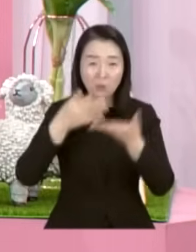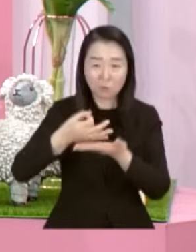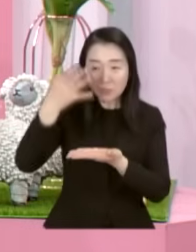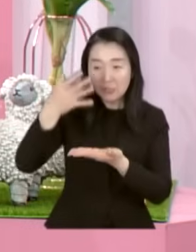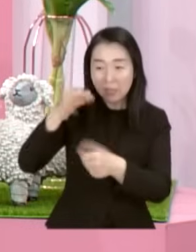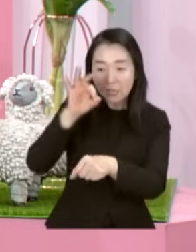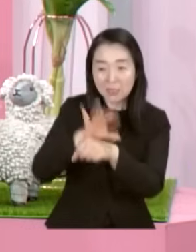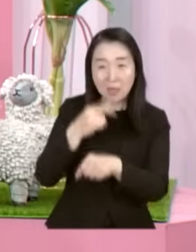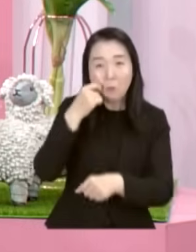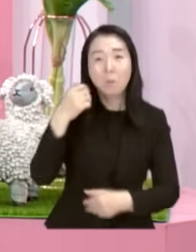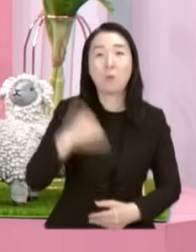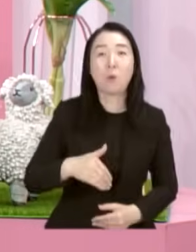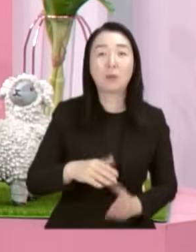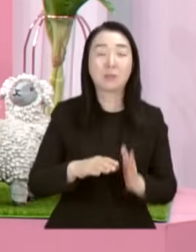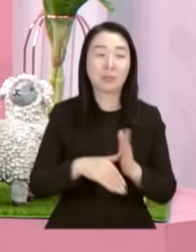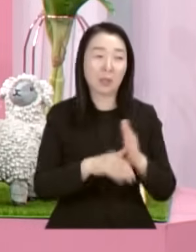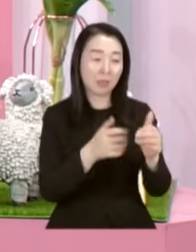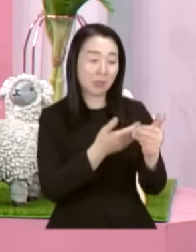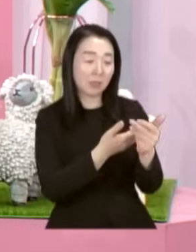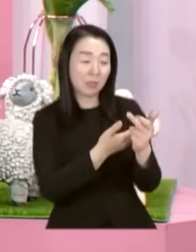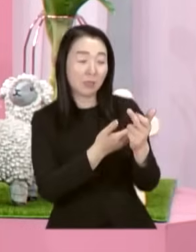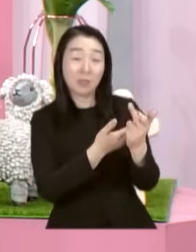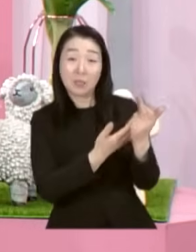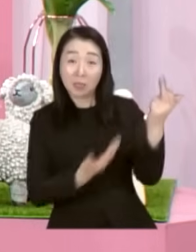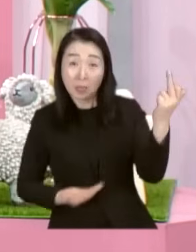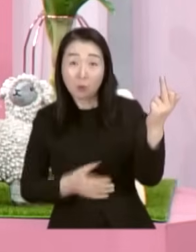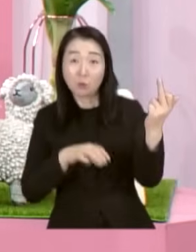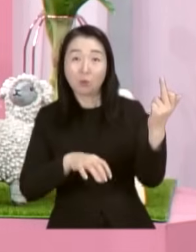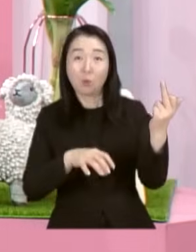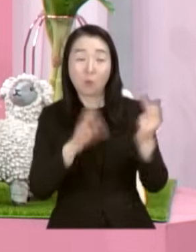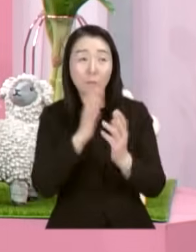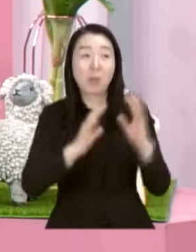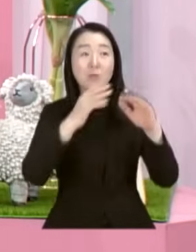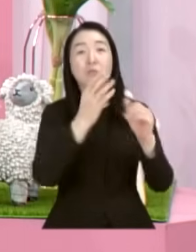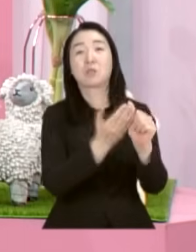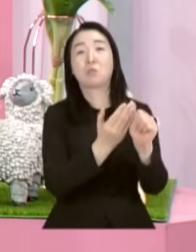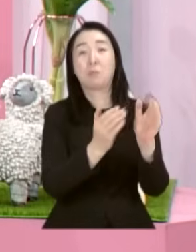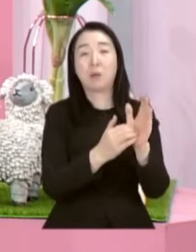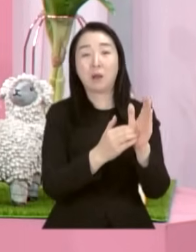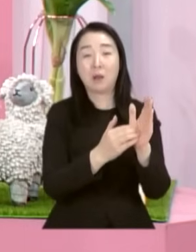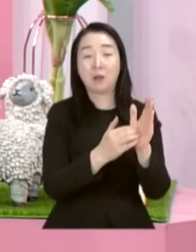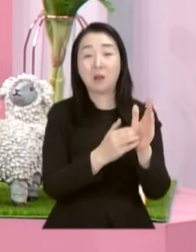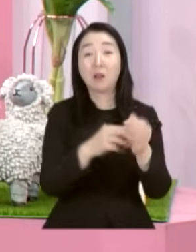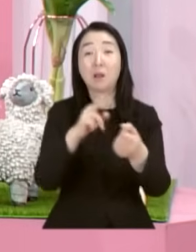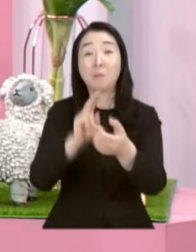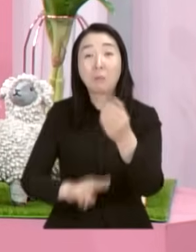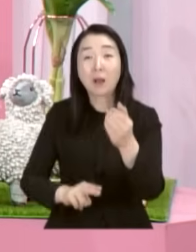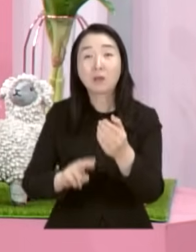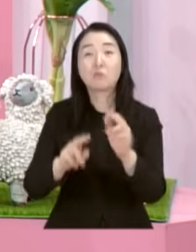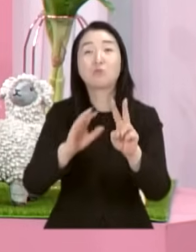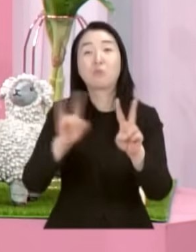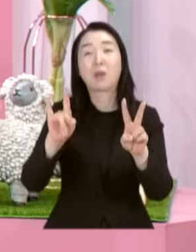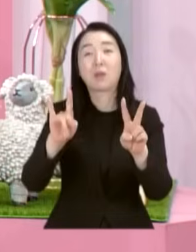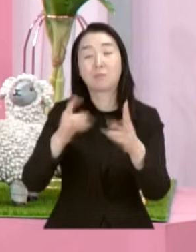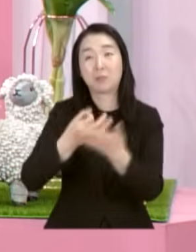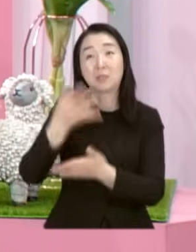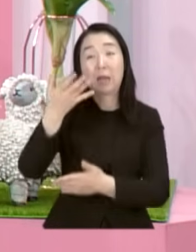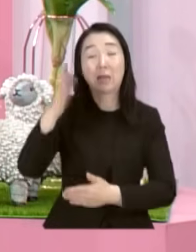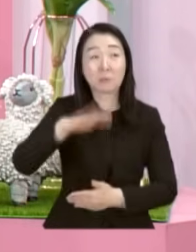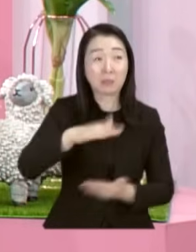뭐 사기 힘들 때 강원도 고랭지에서 재배한 배추인데 나대 팔면 두 배 더